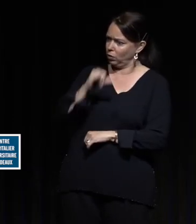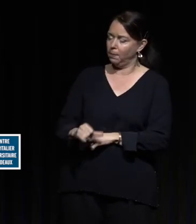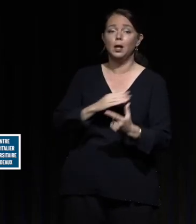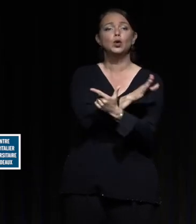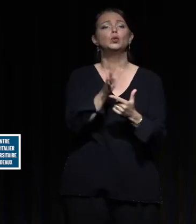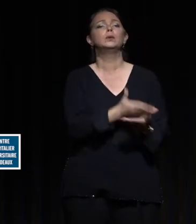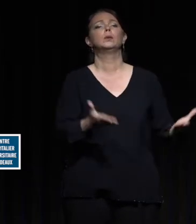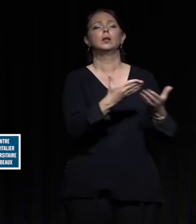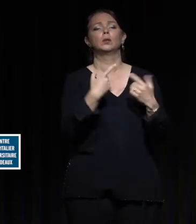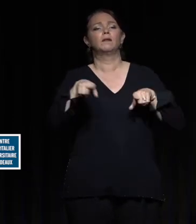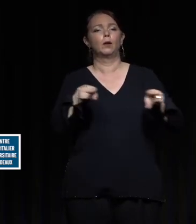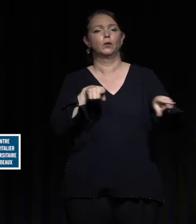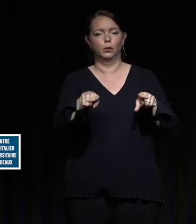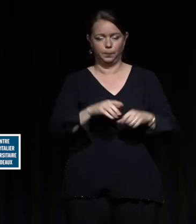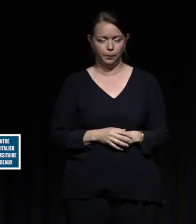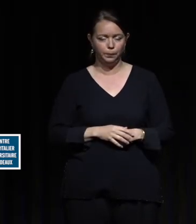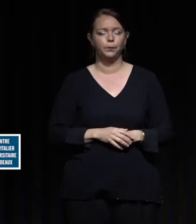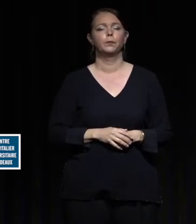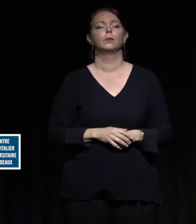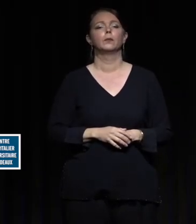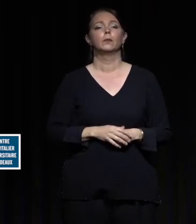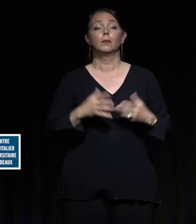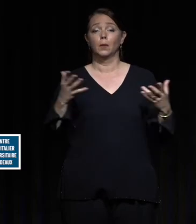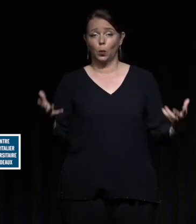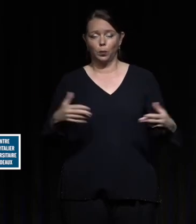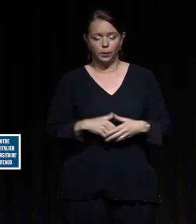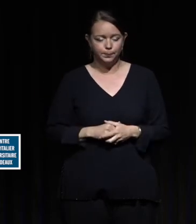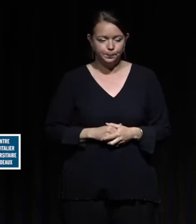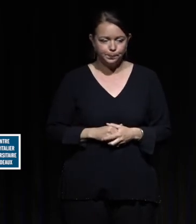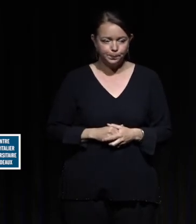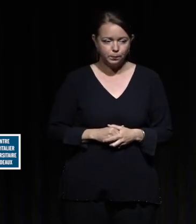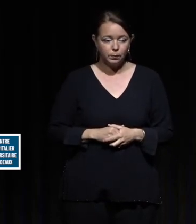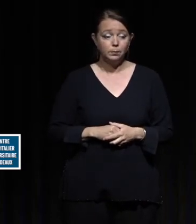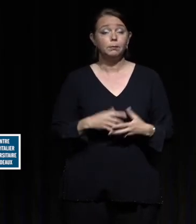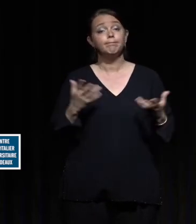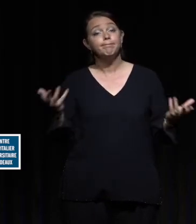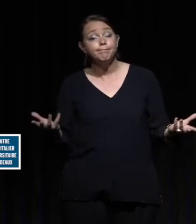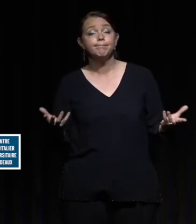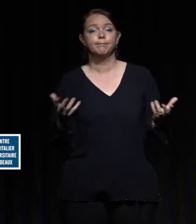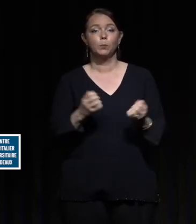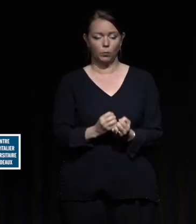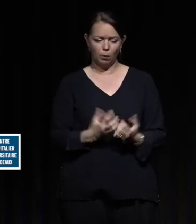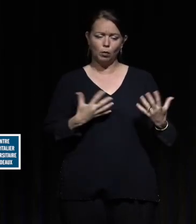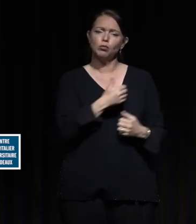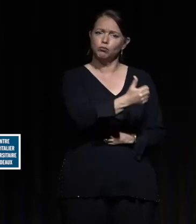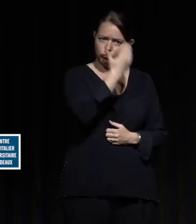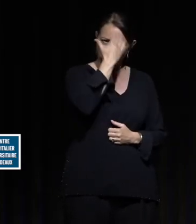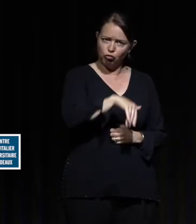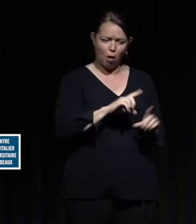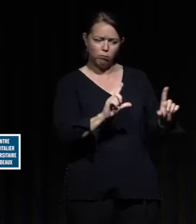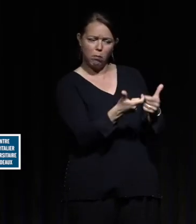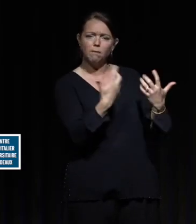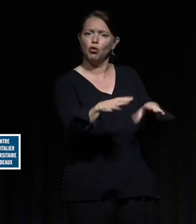schématiquement, on est dans deux situations. Et donc, lorsque mon endométriose est connue, on est souvent dans une